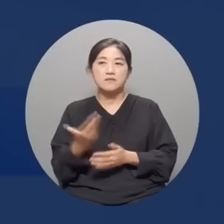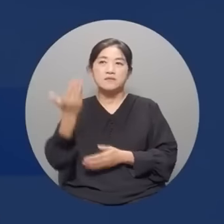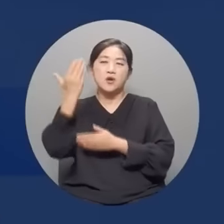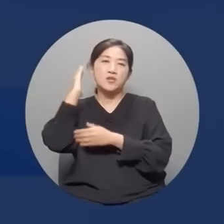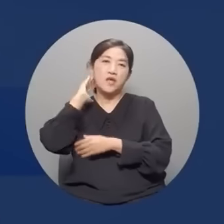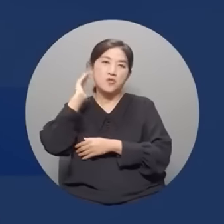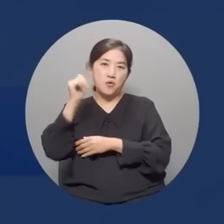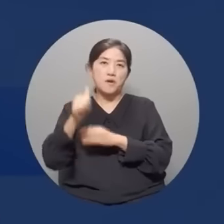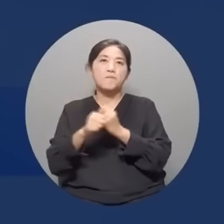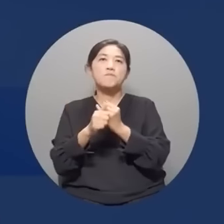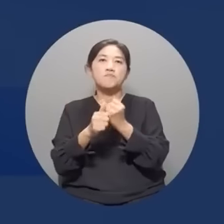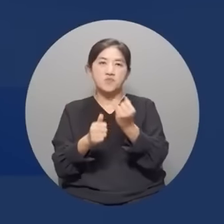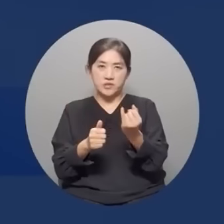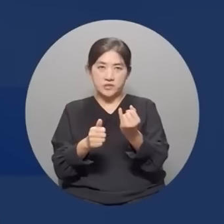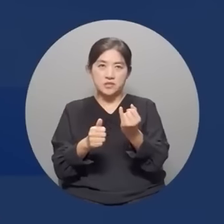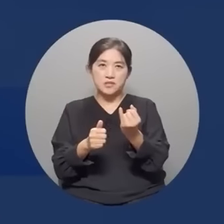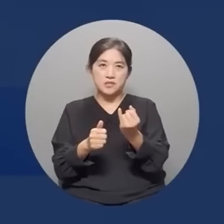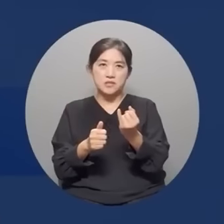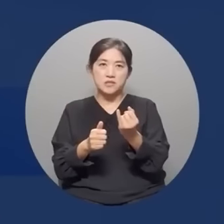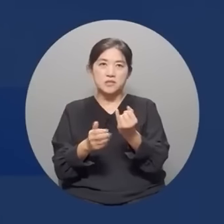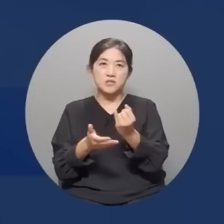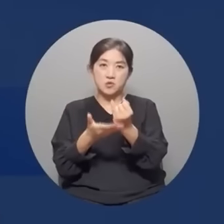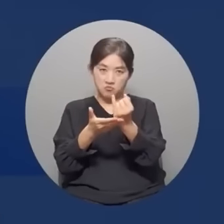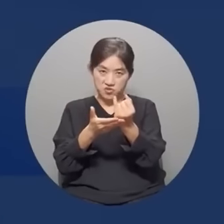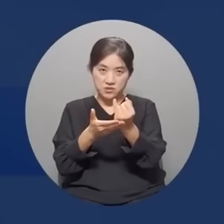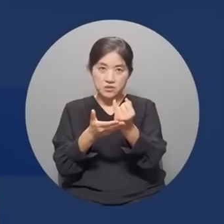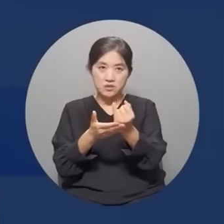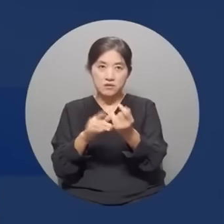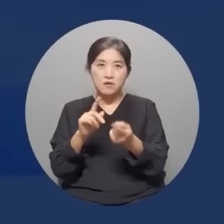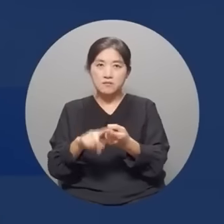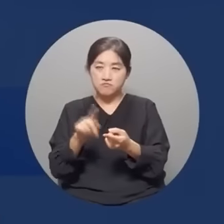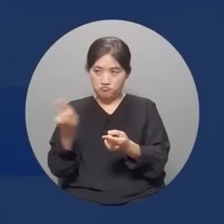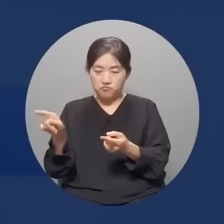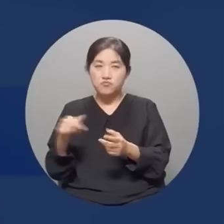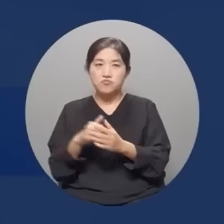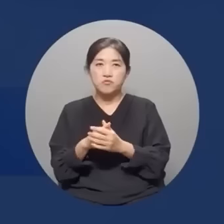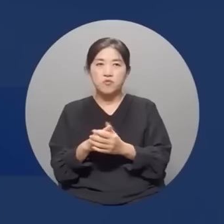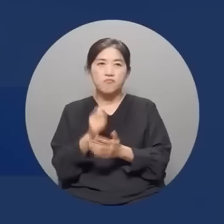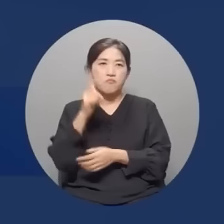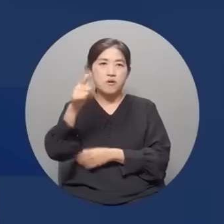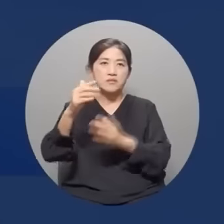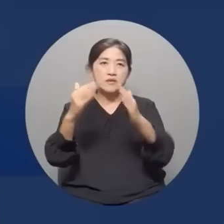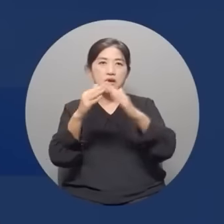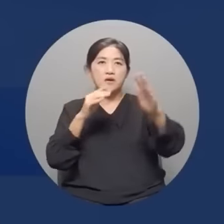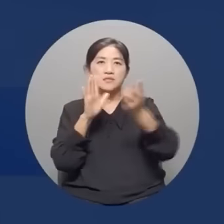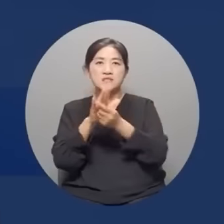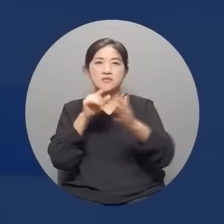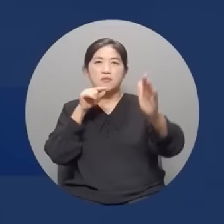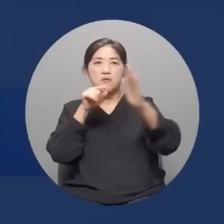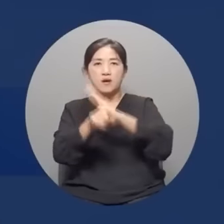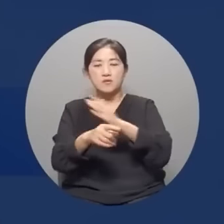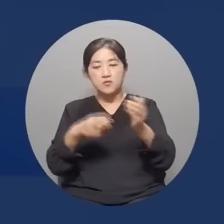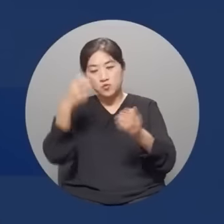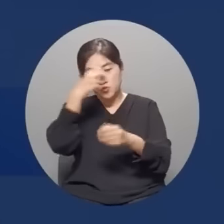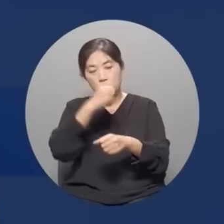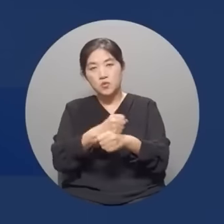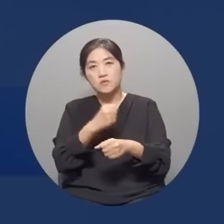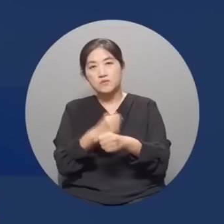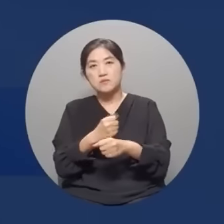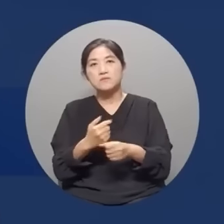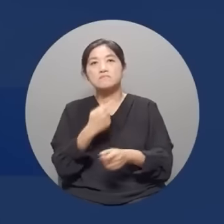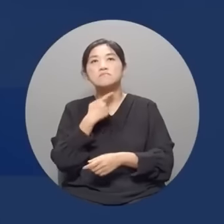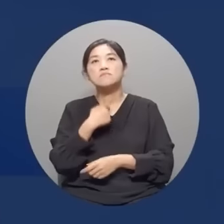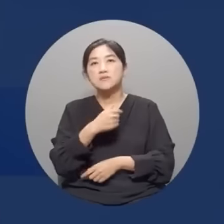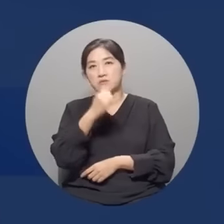전직 대통령 부인 전직 영부인에 대해서 멀리 뭐 자택까지 직접 찾아가서